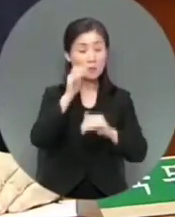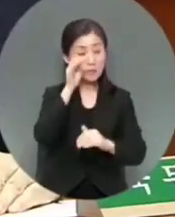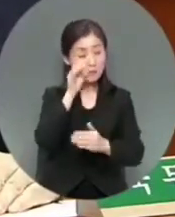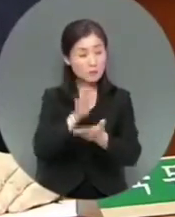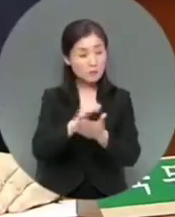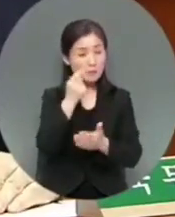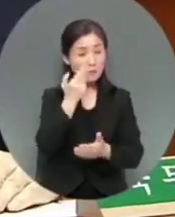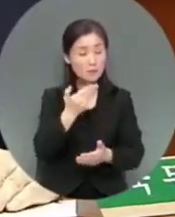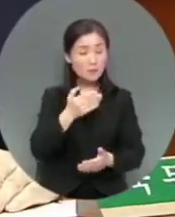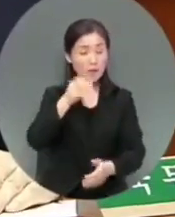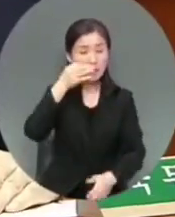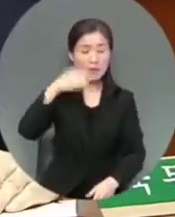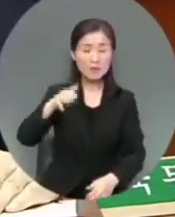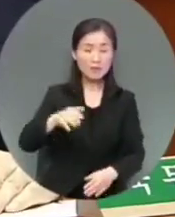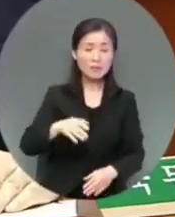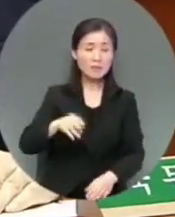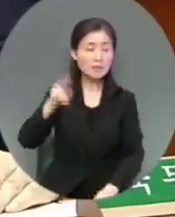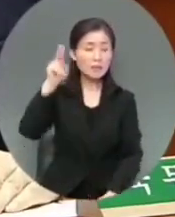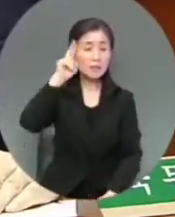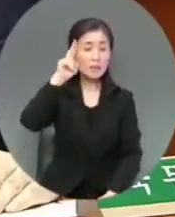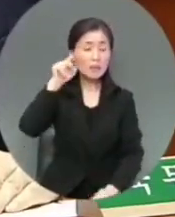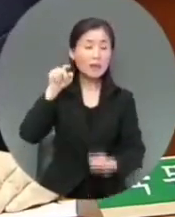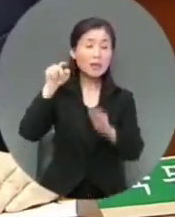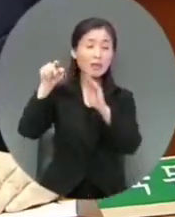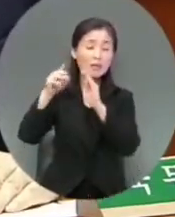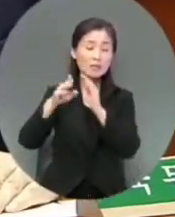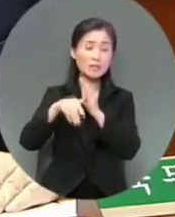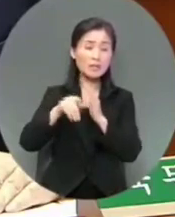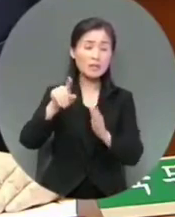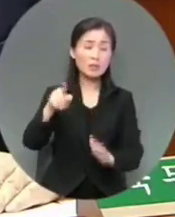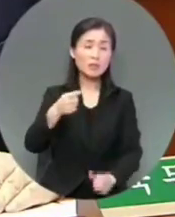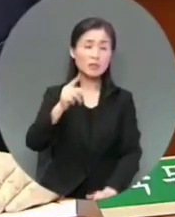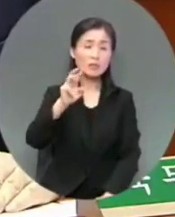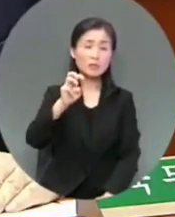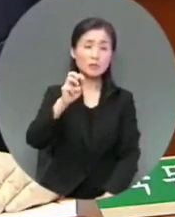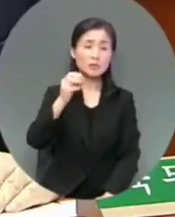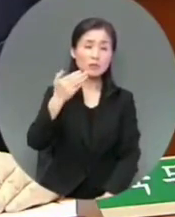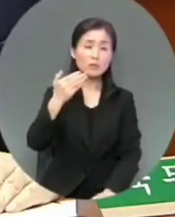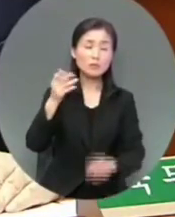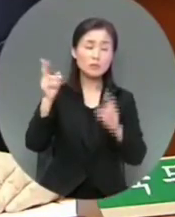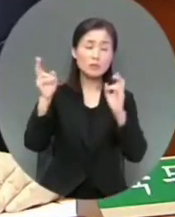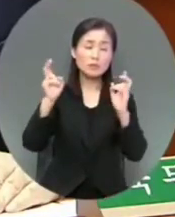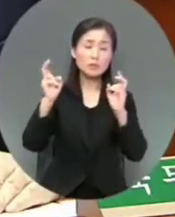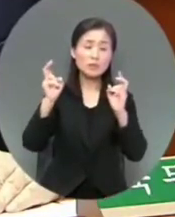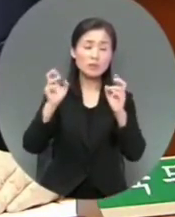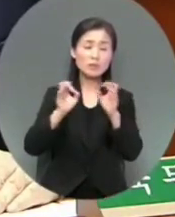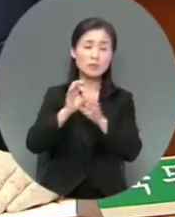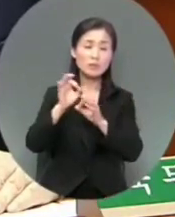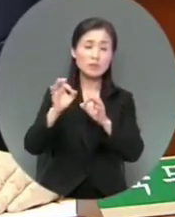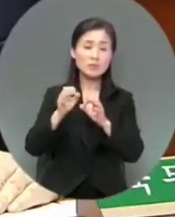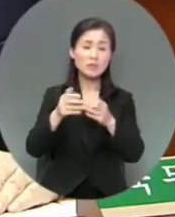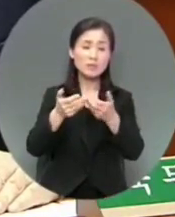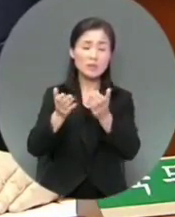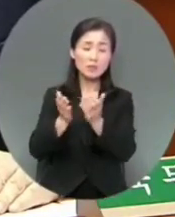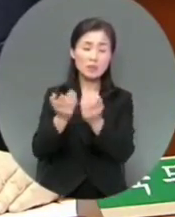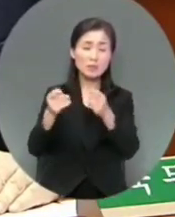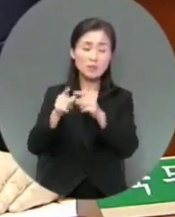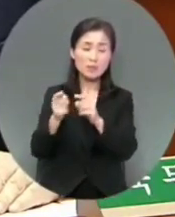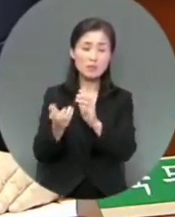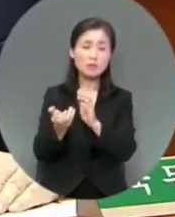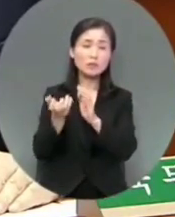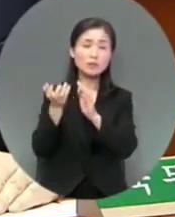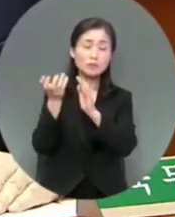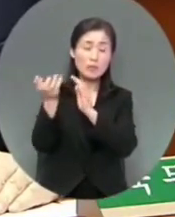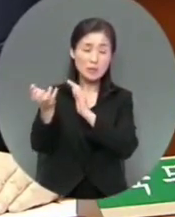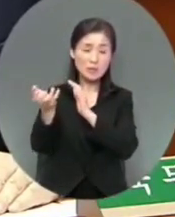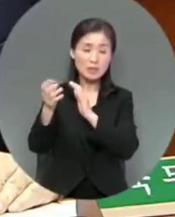못 봤습니다. 사우디아라비아 갈때 139개 기업이 경제사절단으로 함께 순방했는데